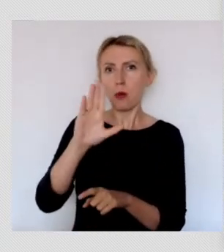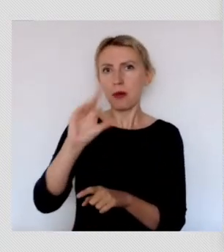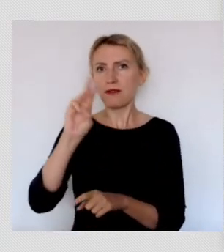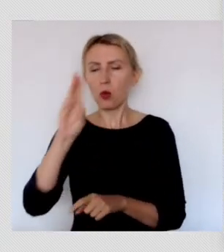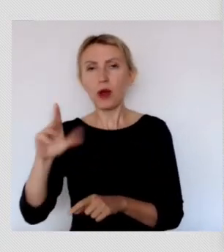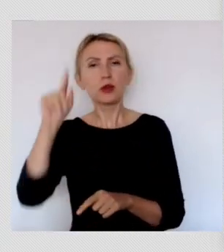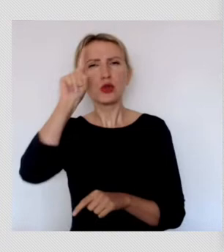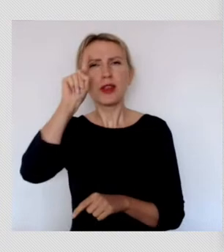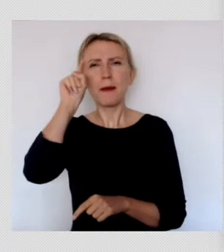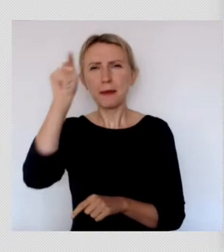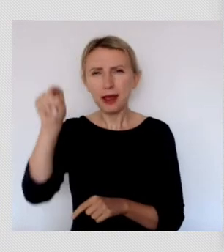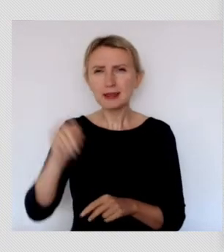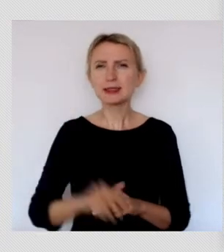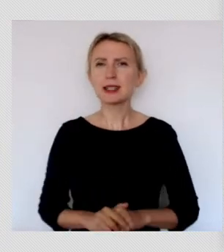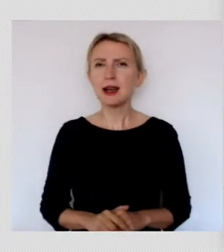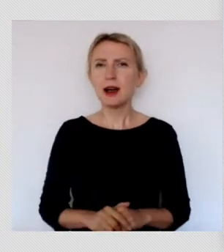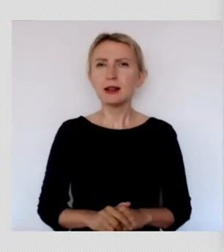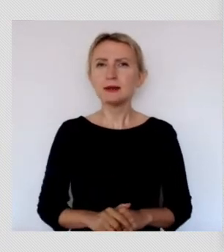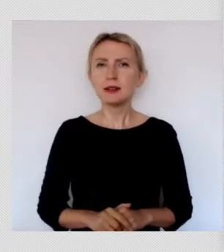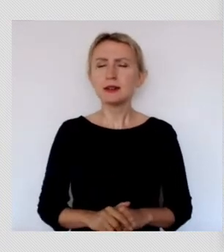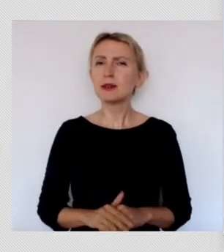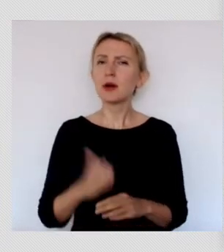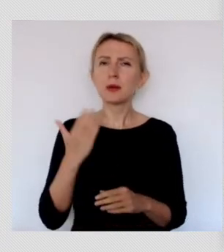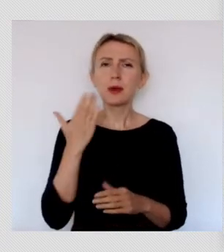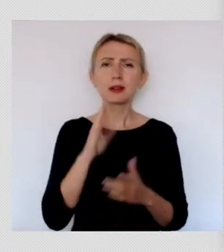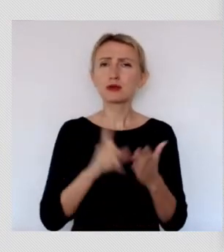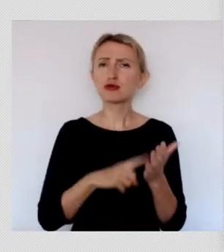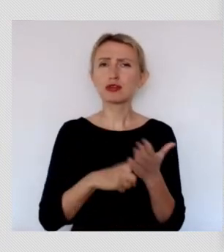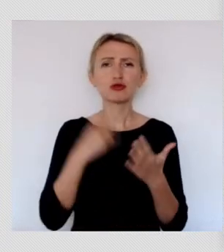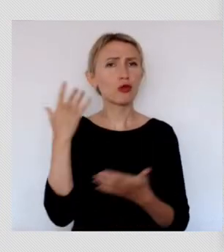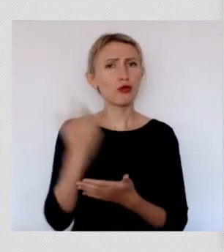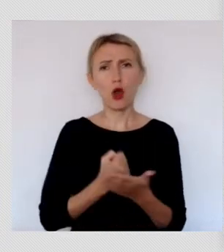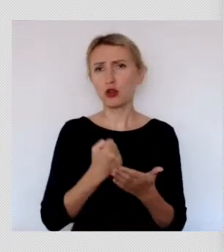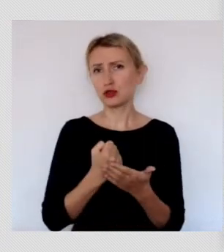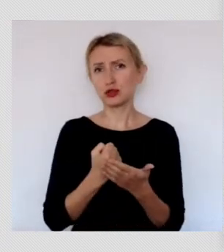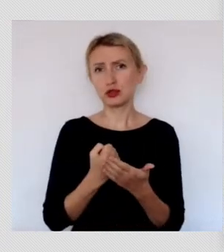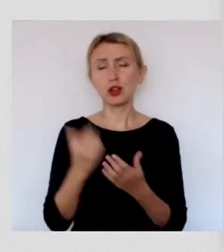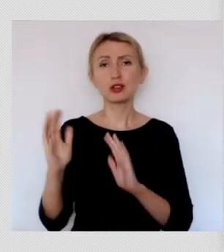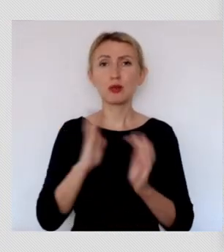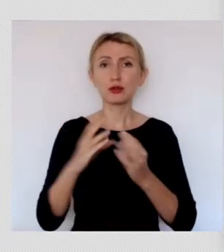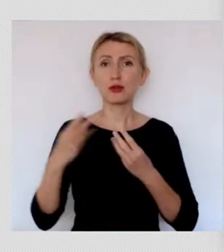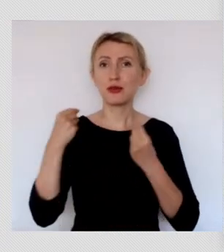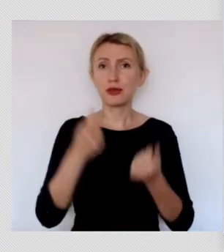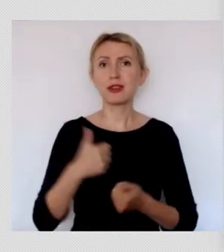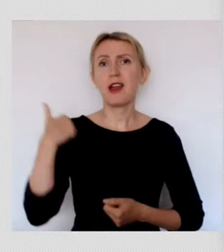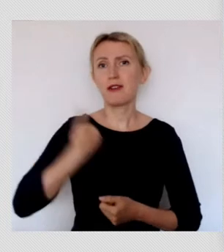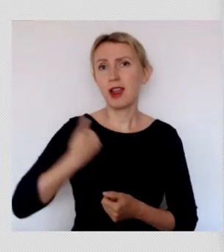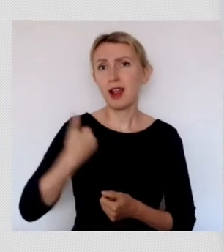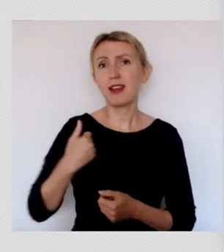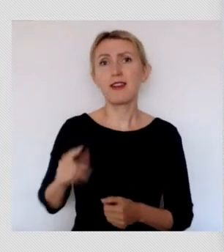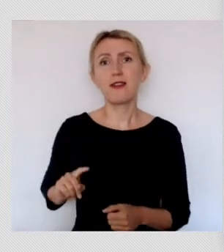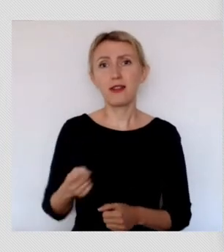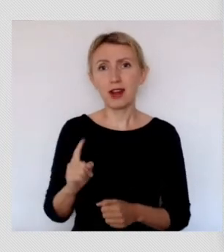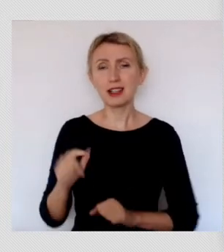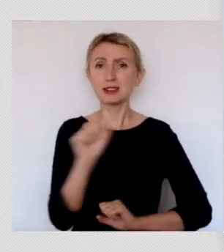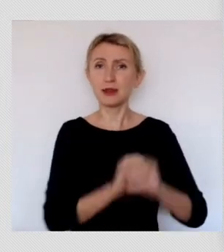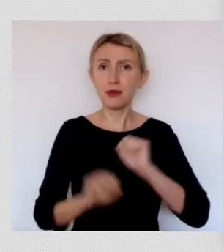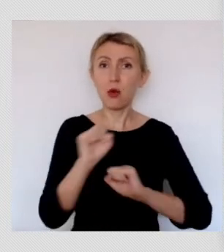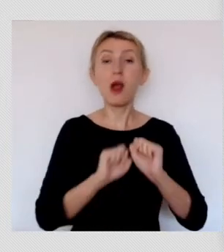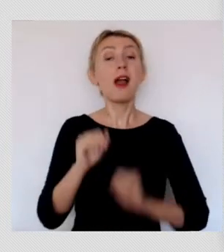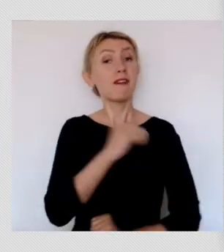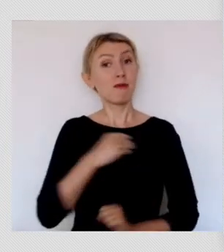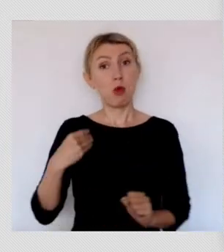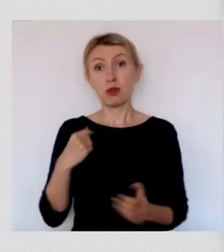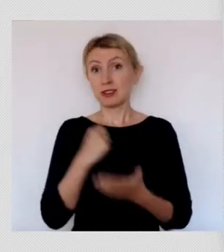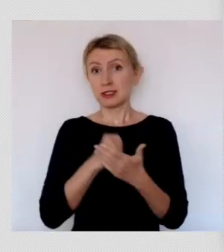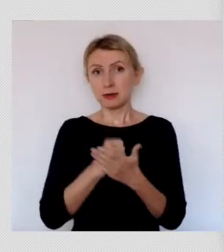Niemiec. Jest to bardzo często wykorzystywany kanał finansowania w Wielkiej Brytanii, we Francji, we Włoszech. W Polsce w tej